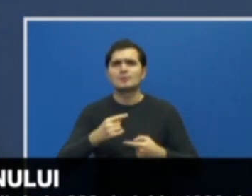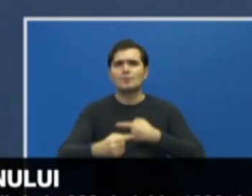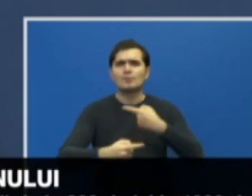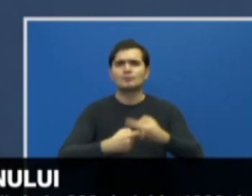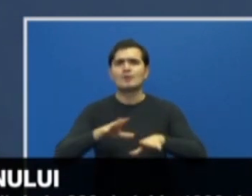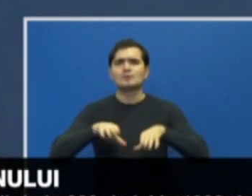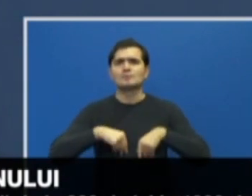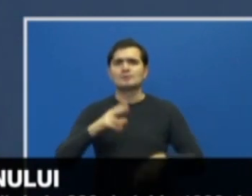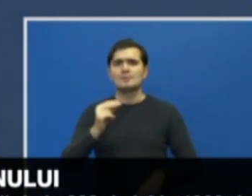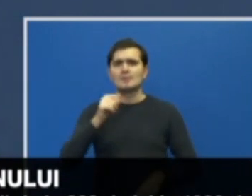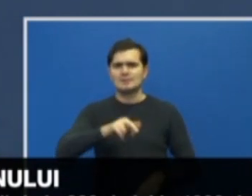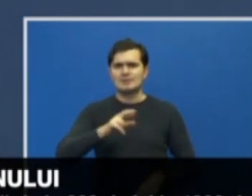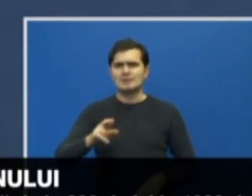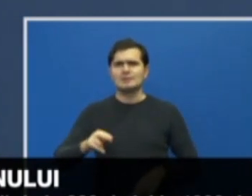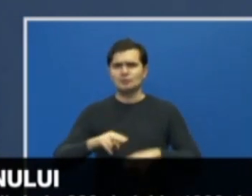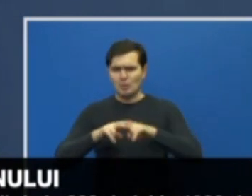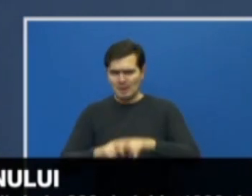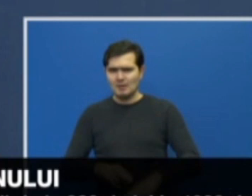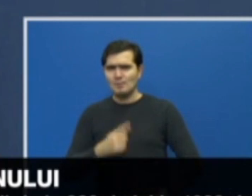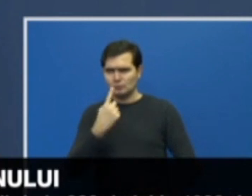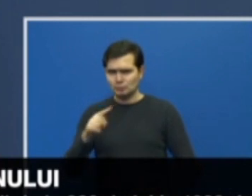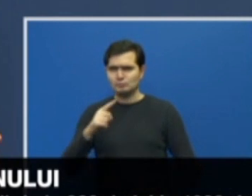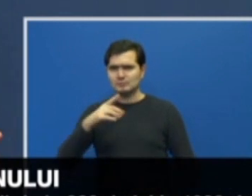PNRR. Deci au mai rămas cam 100 de zile.